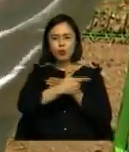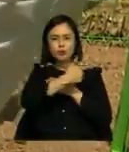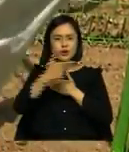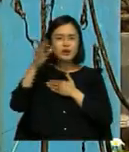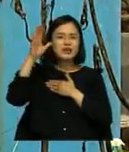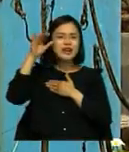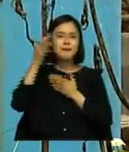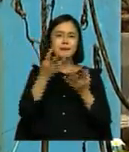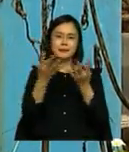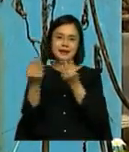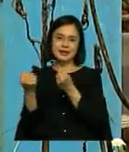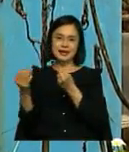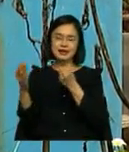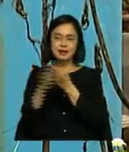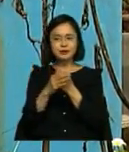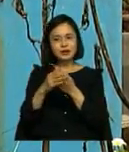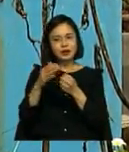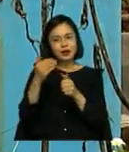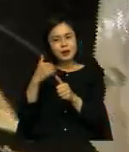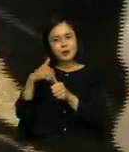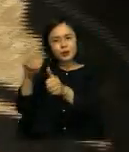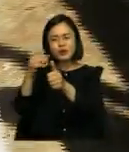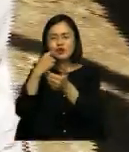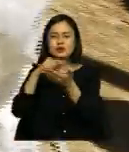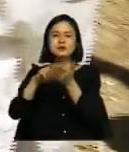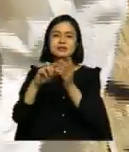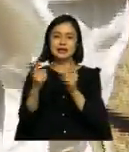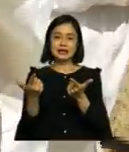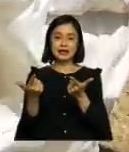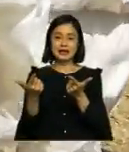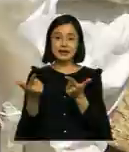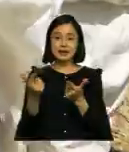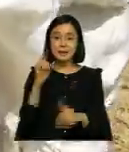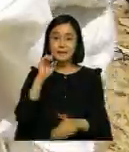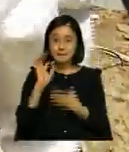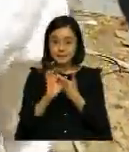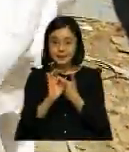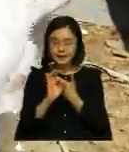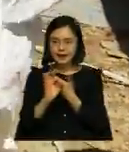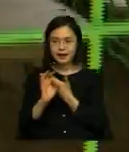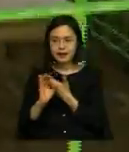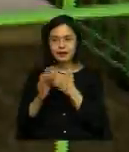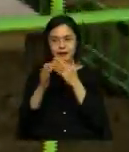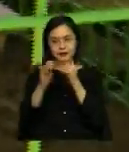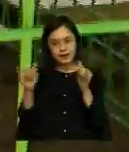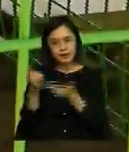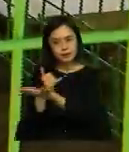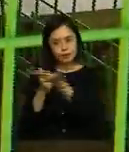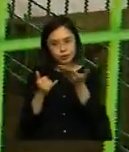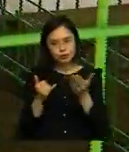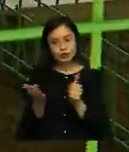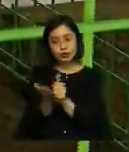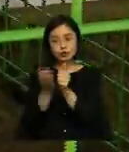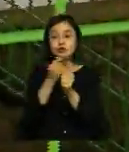것으로 전망이 되고 있는데요. 하지만 혹여나 이 분양에 의사가 있으신 분들이 계시다면 하남시청이나 이곳